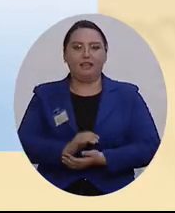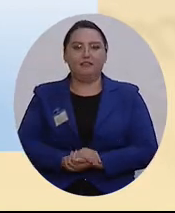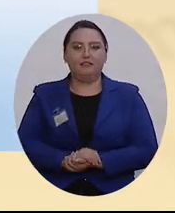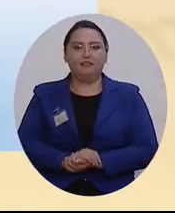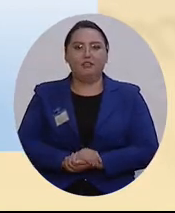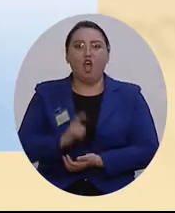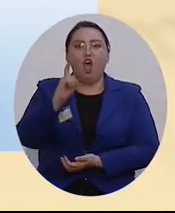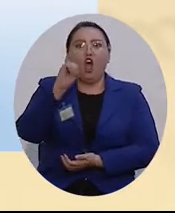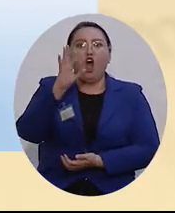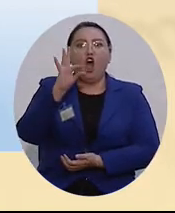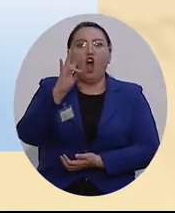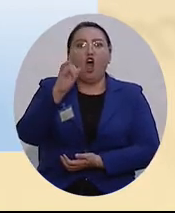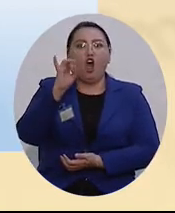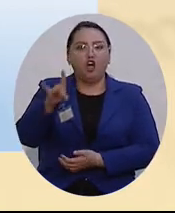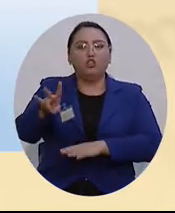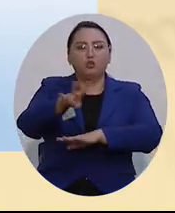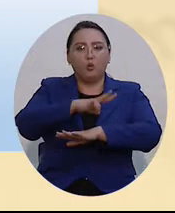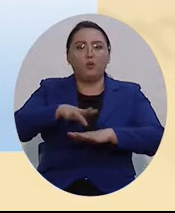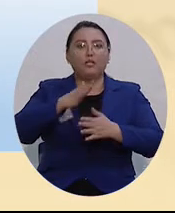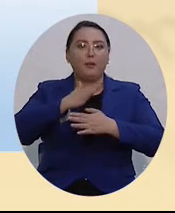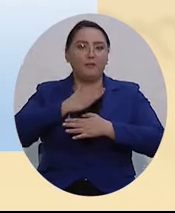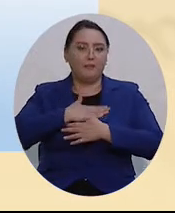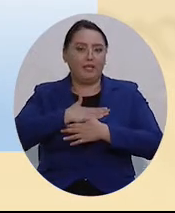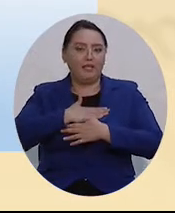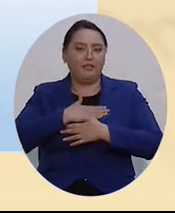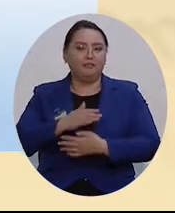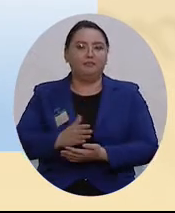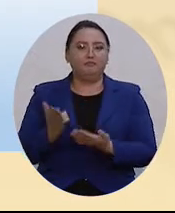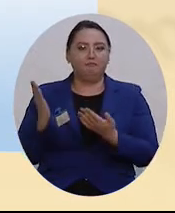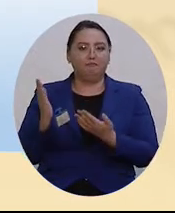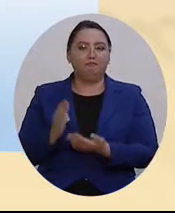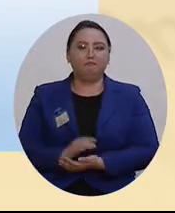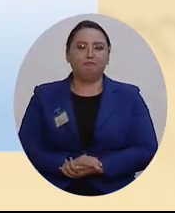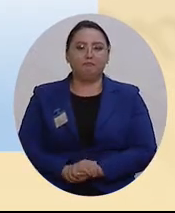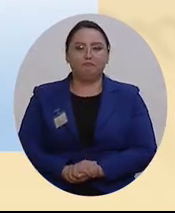Хонгор нутаг минь авьяас бэлэгтнээр үл тасарна.